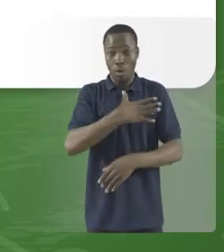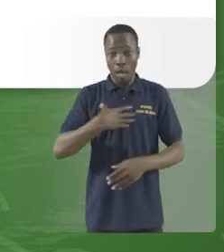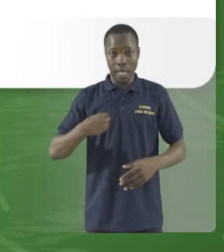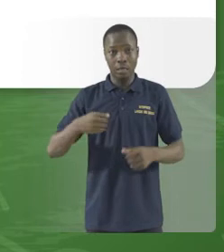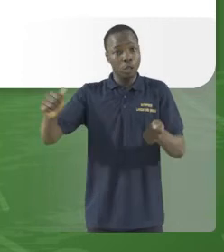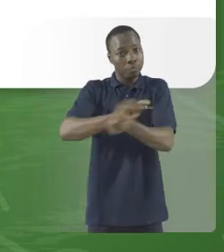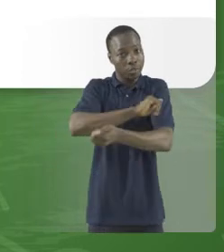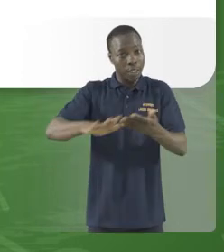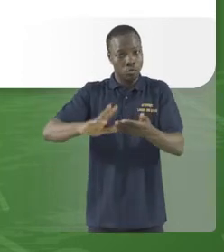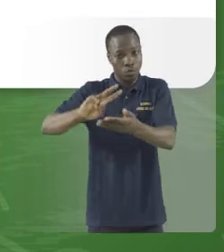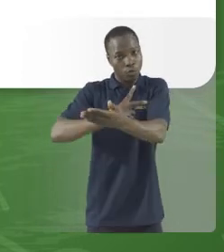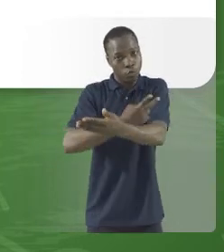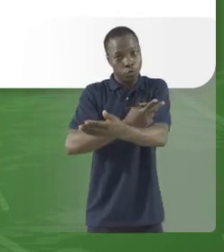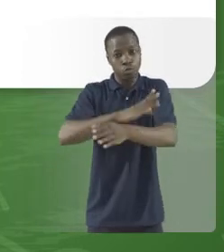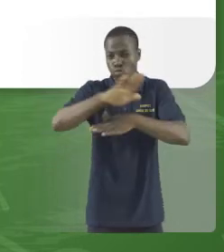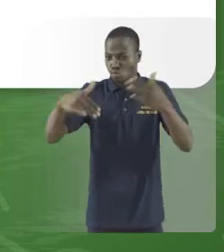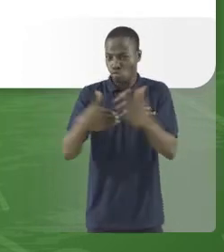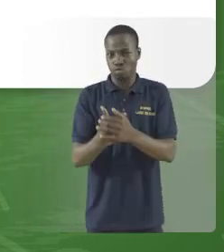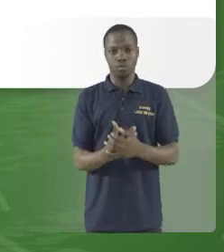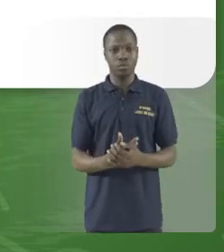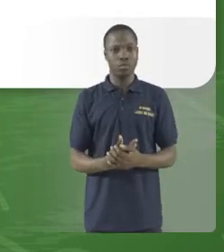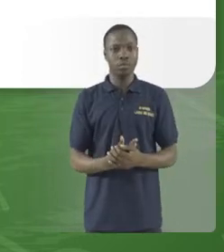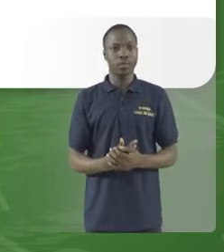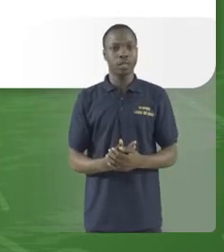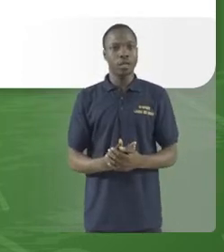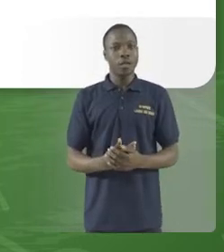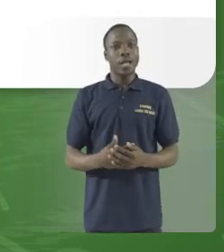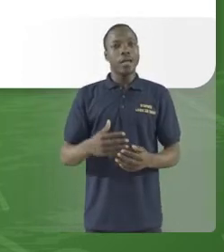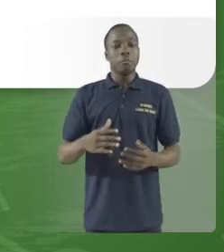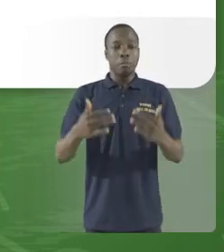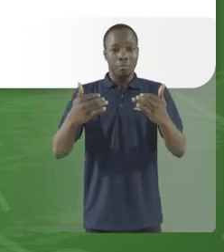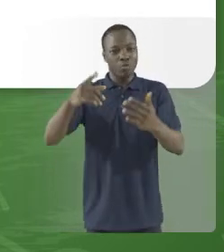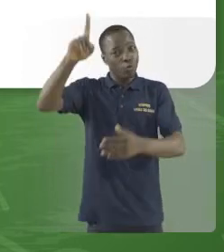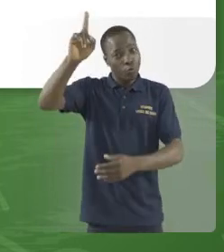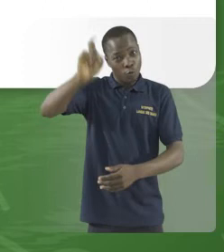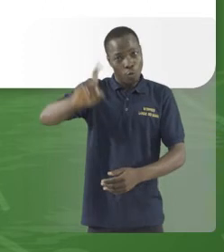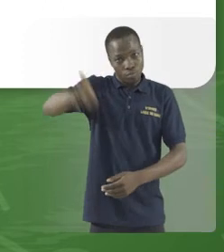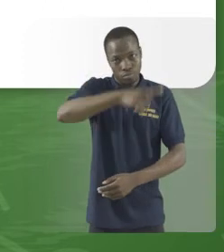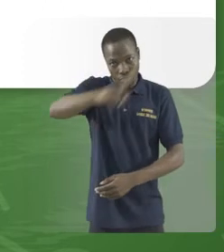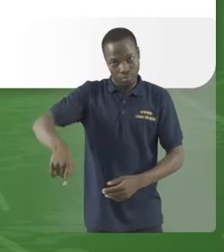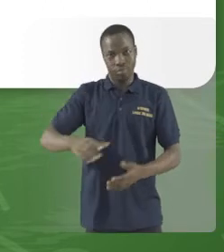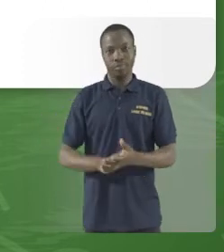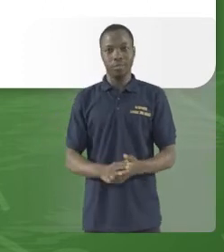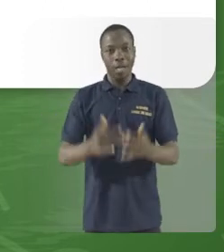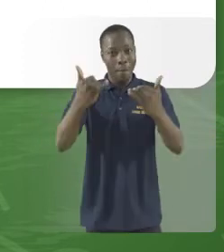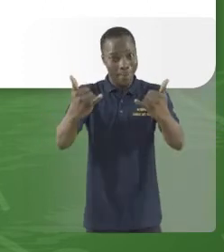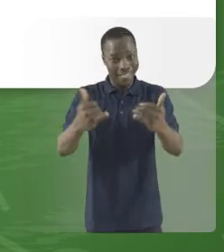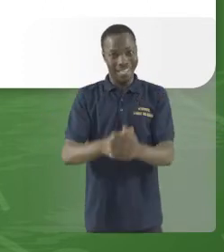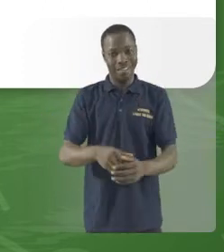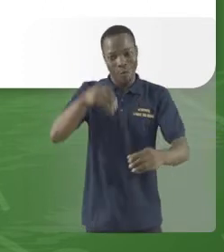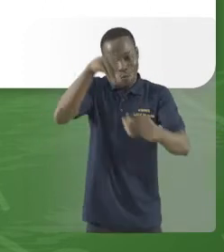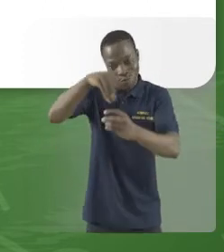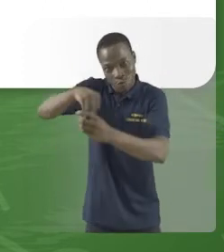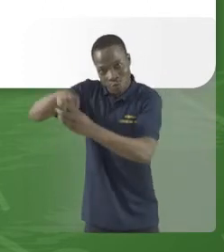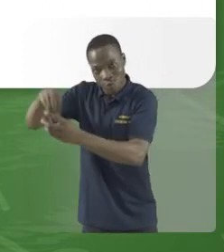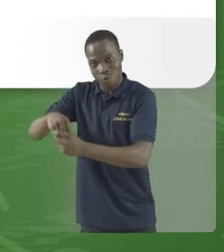reboisement, l'engazonnement des terrains dénudés les protège contre l'érosion. Enfin, la